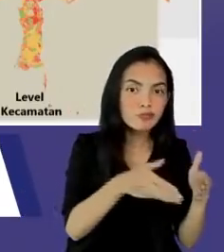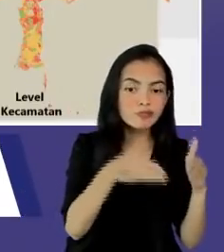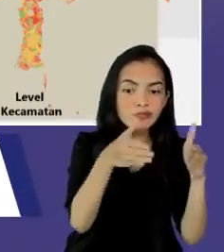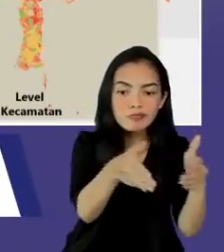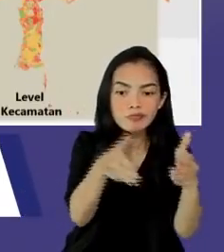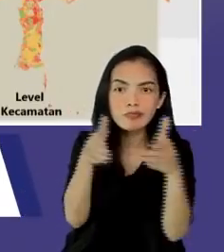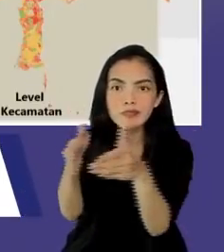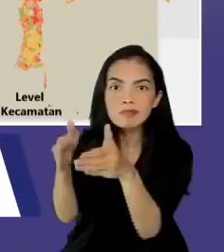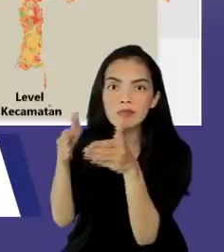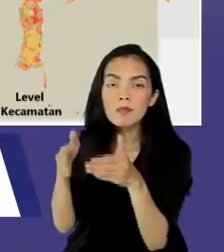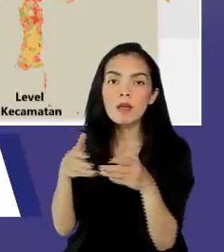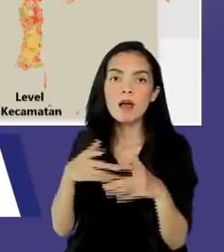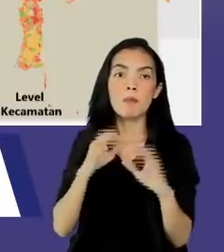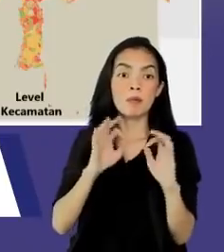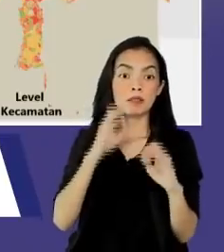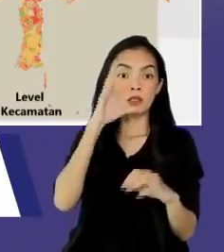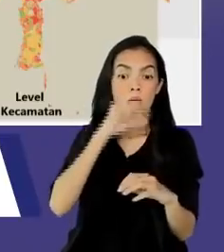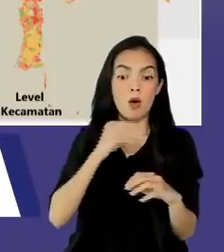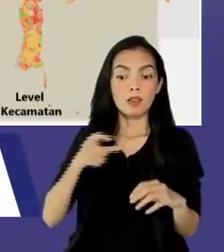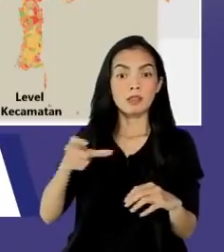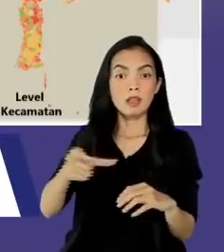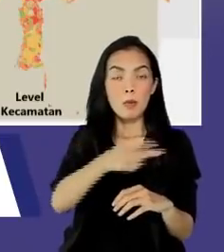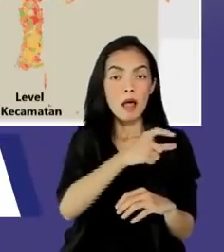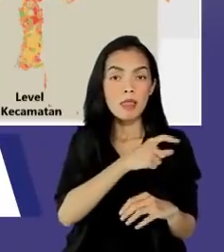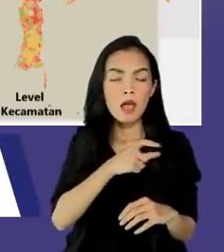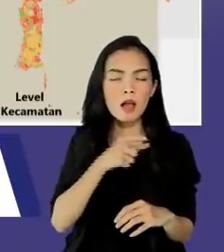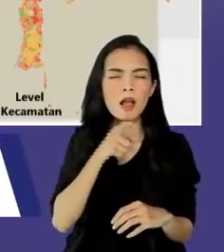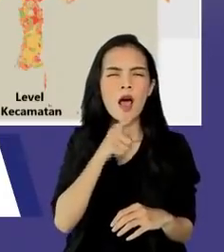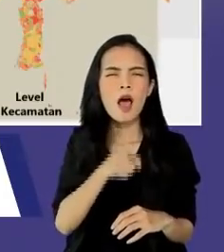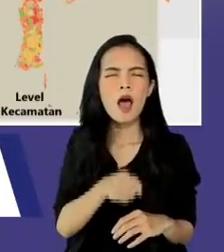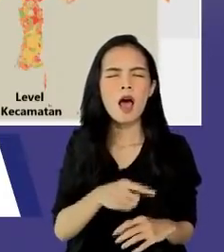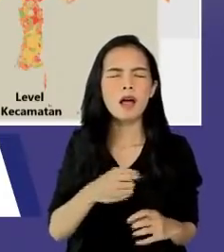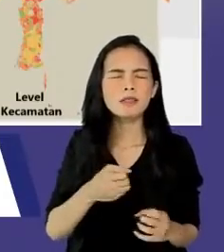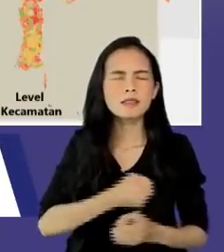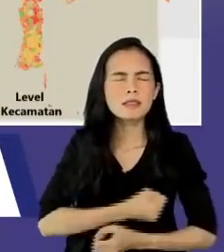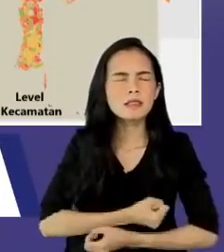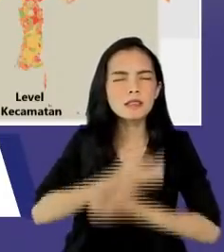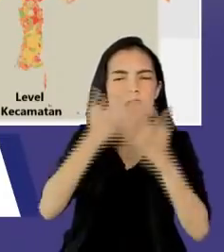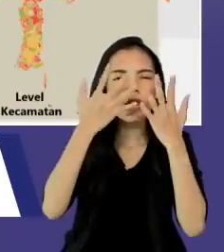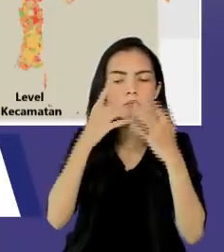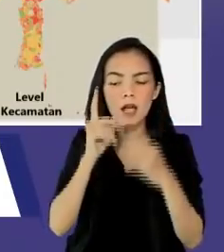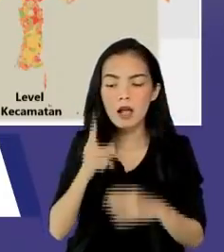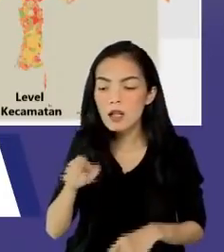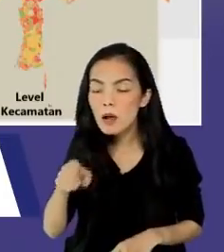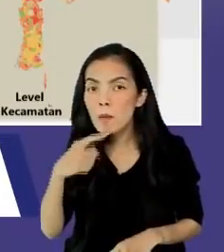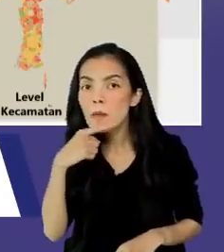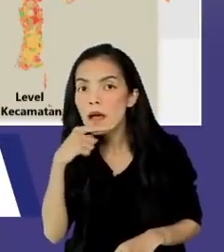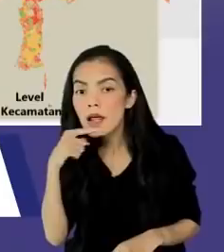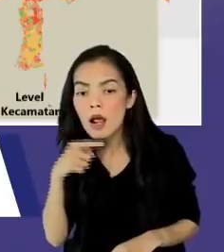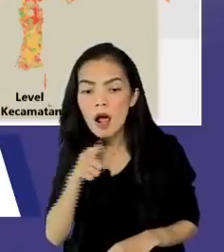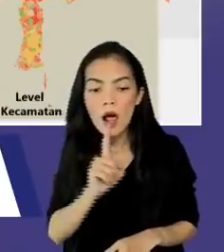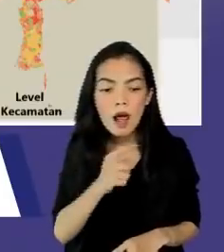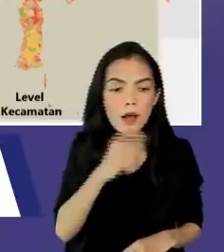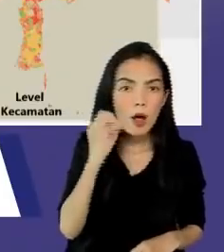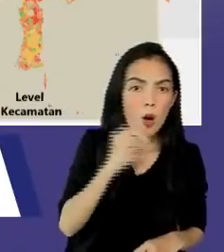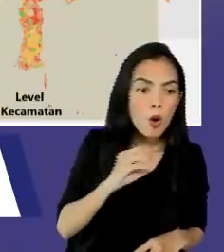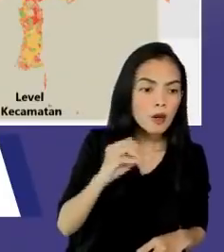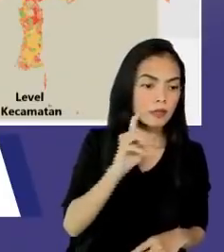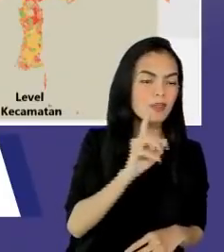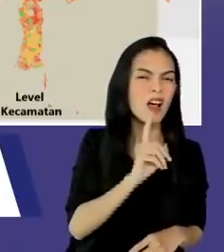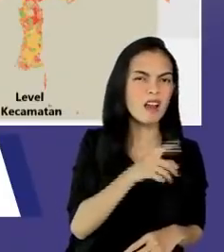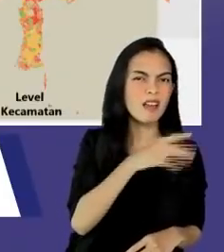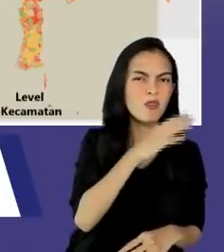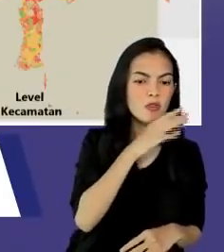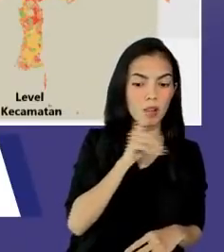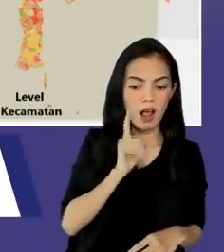bahwa ternyata ketika kita breakdown ke level kecamatan, akan dapat lebih terbaca. Ada yang merah, oranyenya bertambah, masih ada yang kuning,